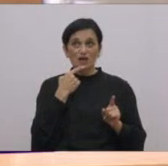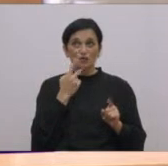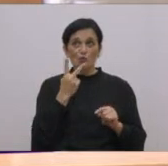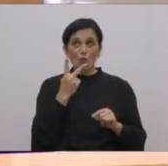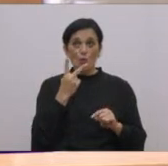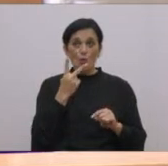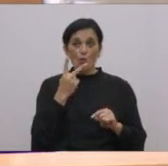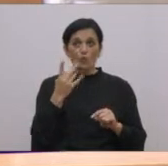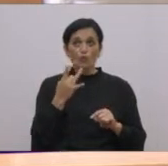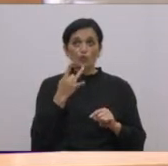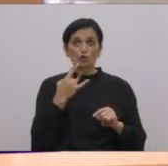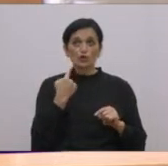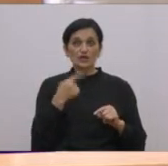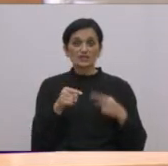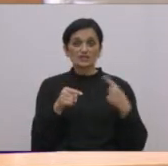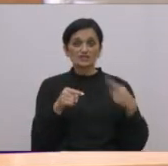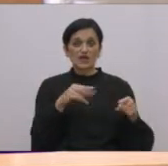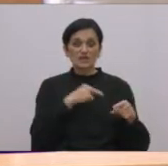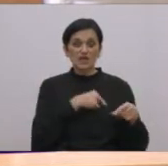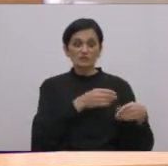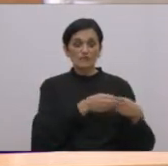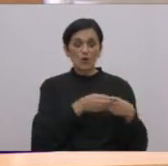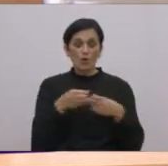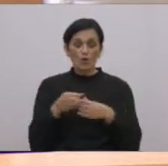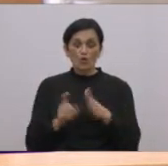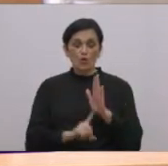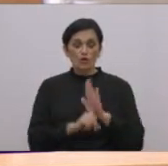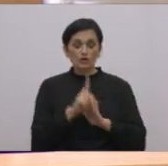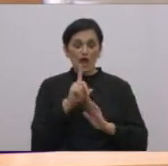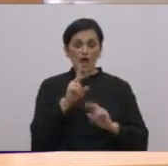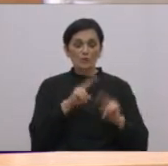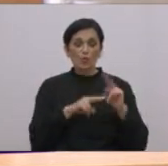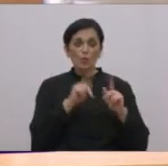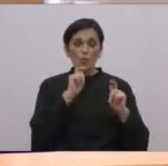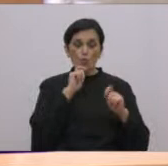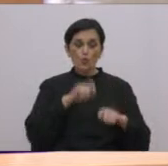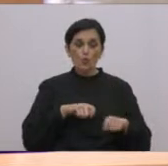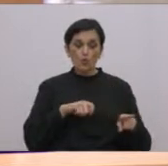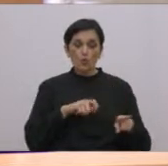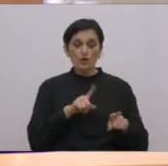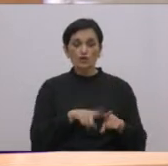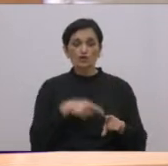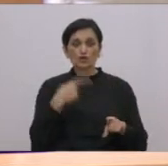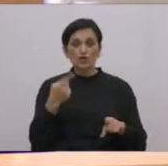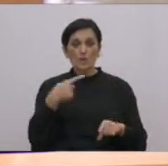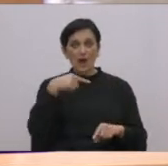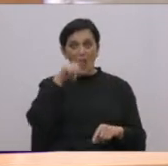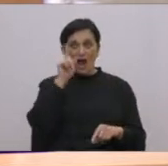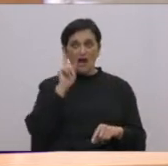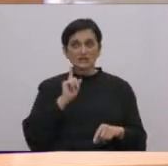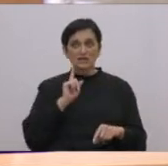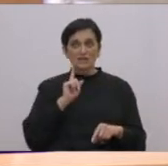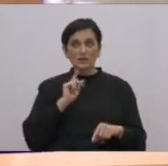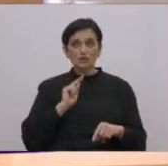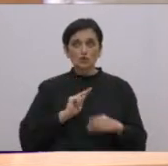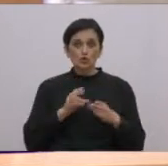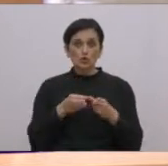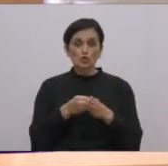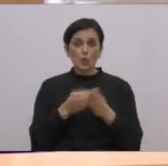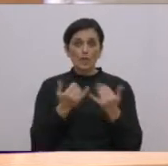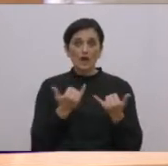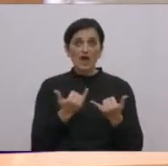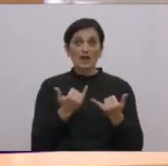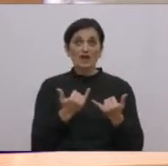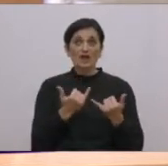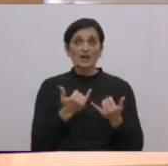ორჯერ სხვადასხვა კომპანიამ დაიწყო მშენებლობა, ჯერ იყო უკრაინული კომპანია, შემდეგ იყო აზერბაიჯანული კომპანია, ახლა